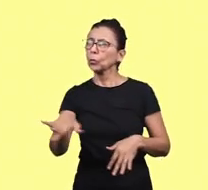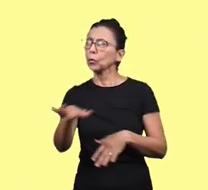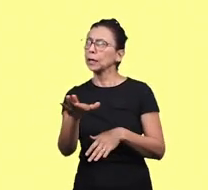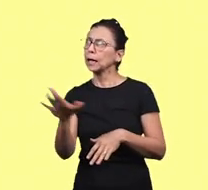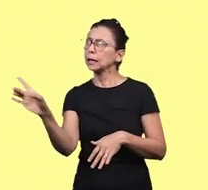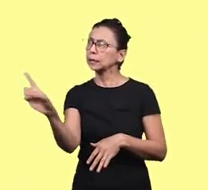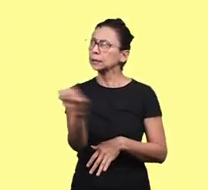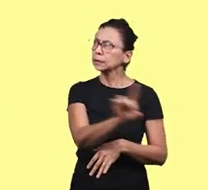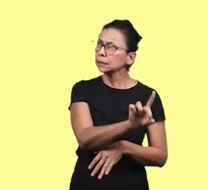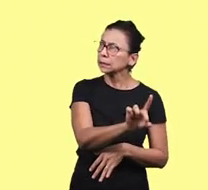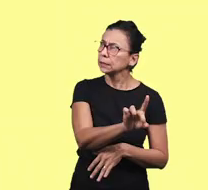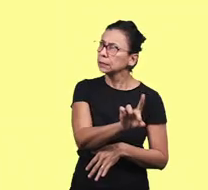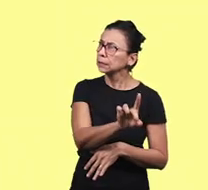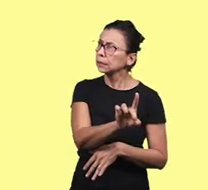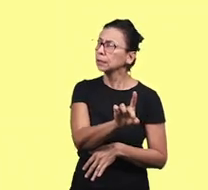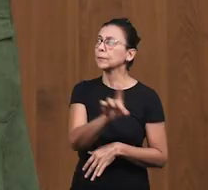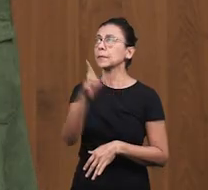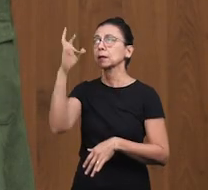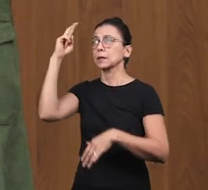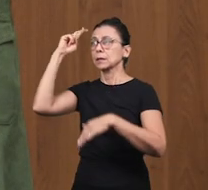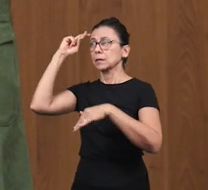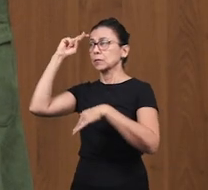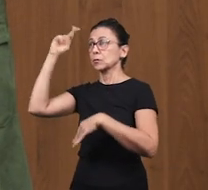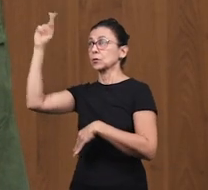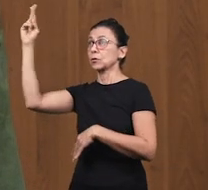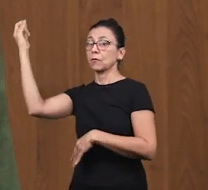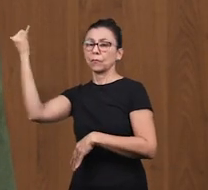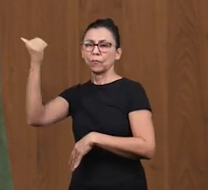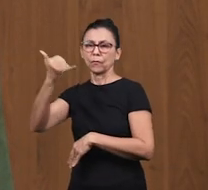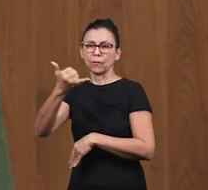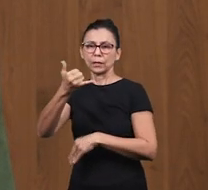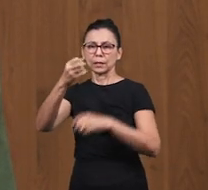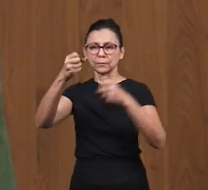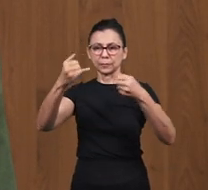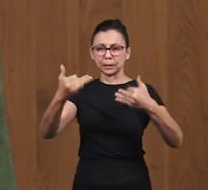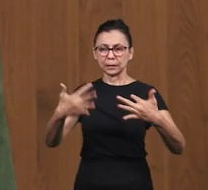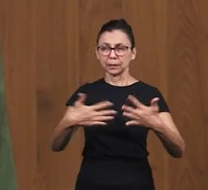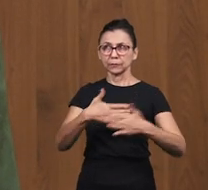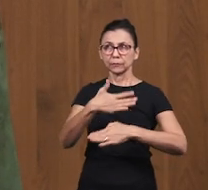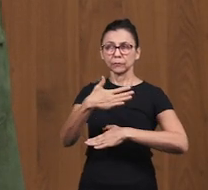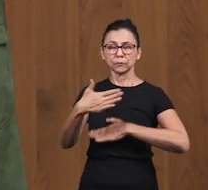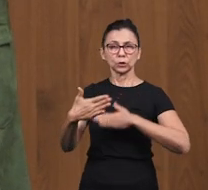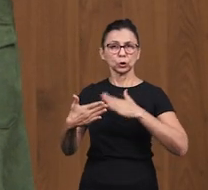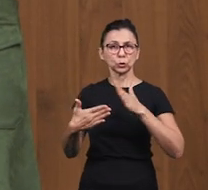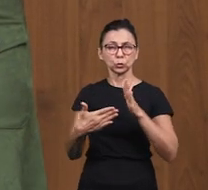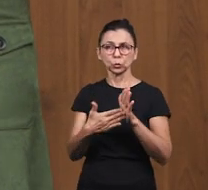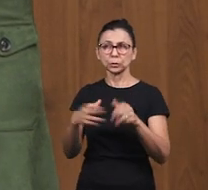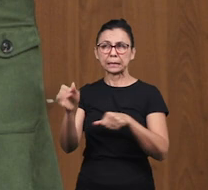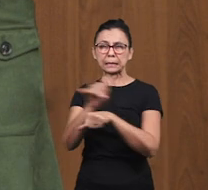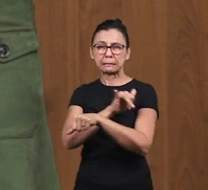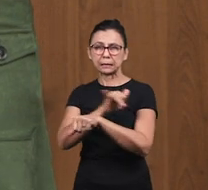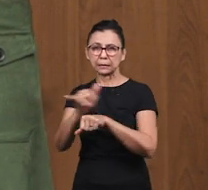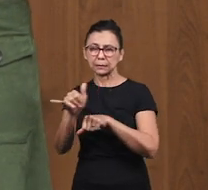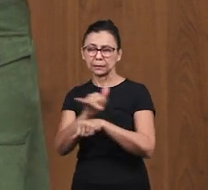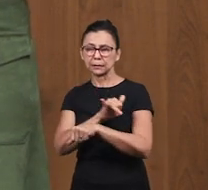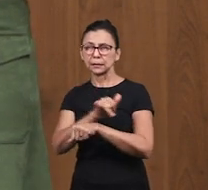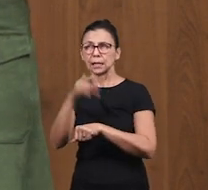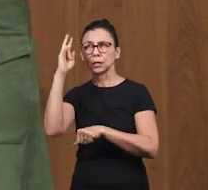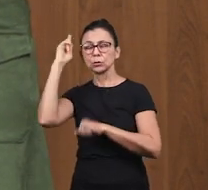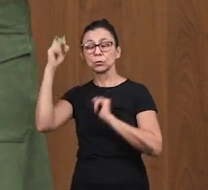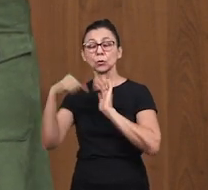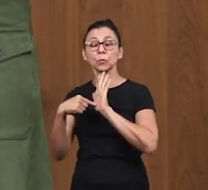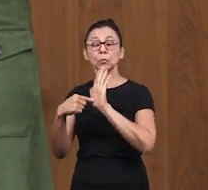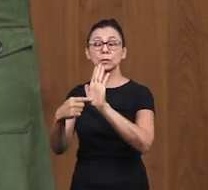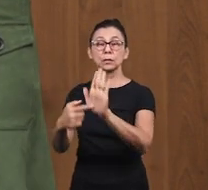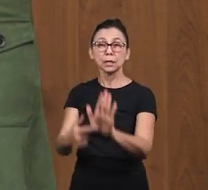passer. Et pour être obéissant au Seigneur, le Seigneur lui parlait tout, lui disait tout. Et David était victorieux.